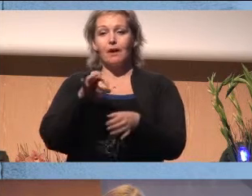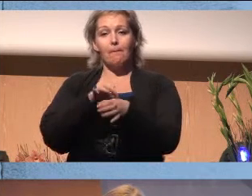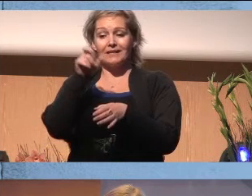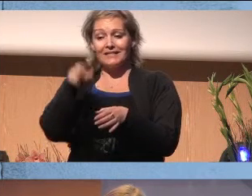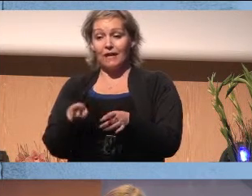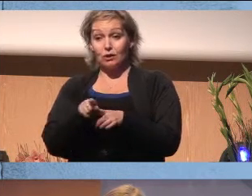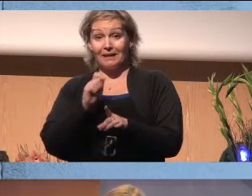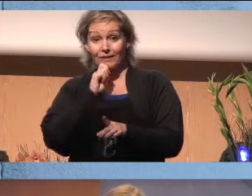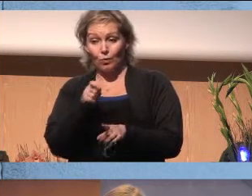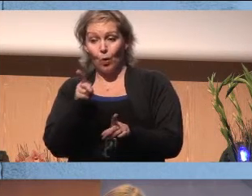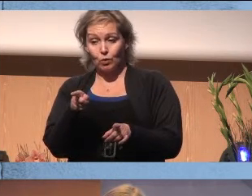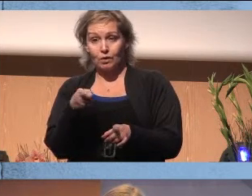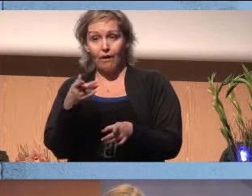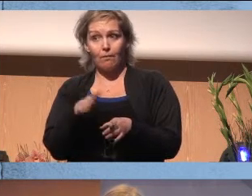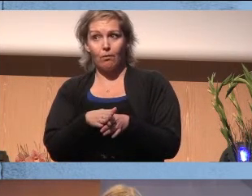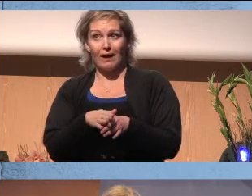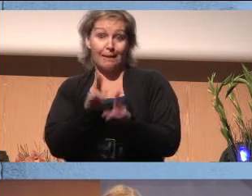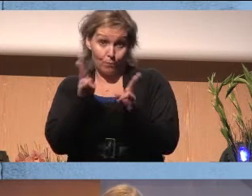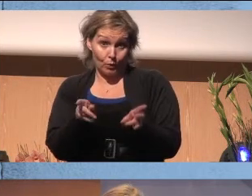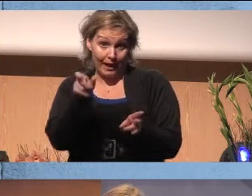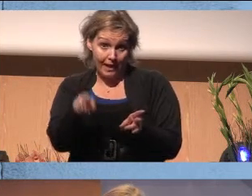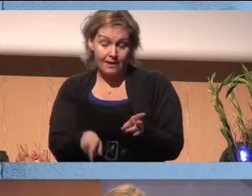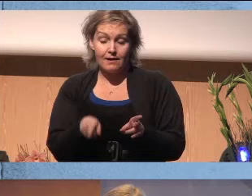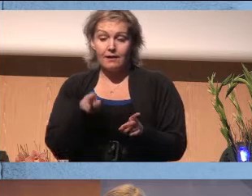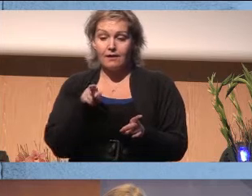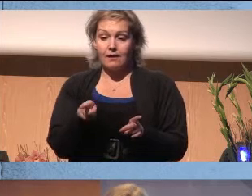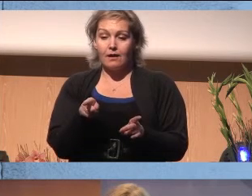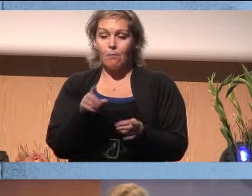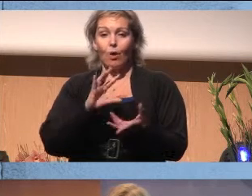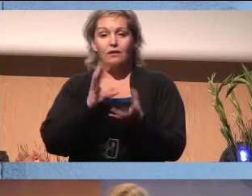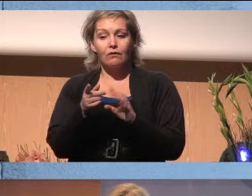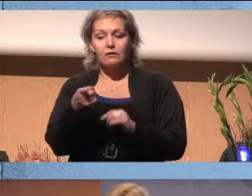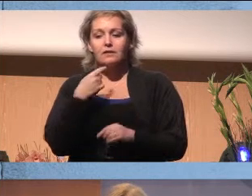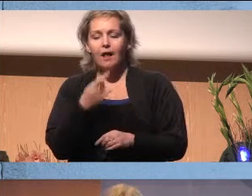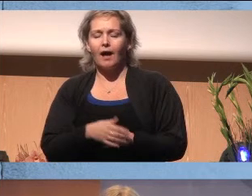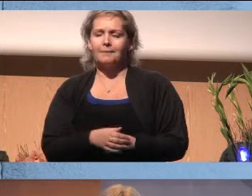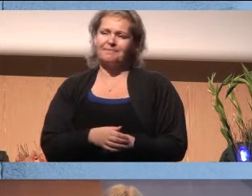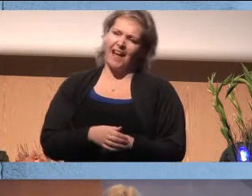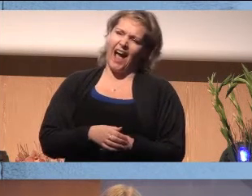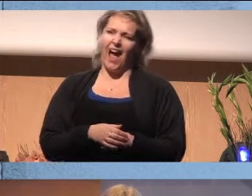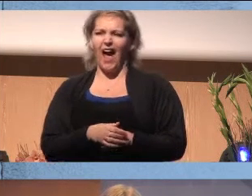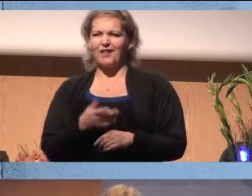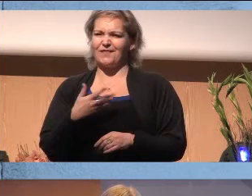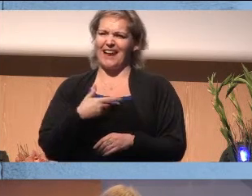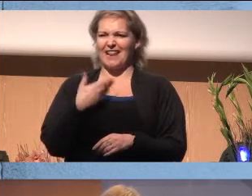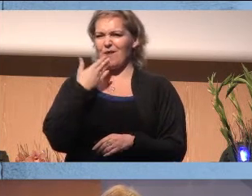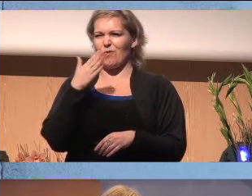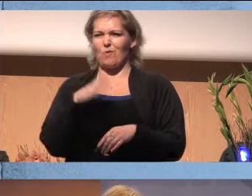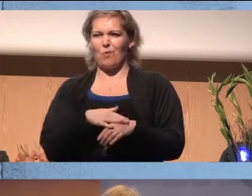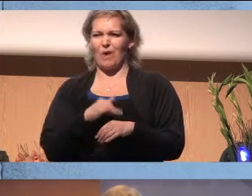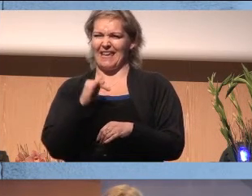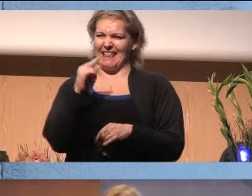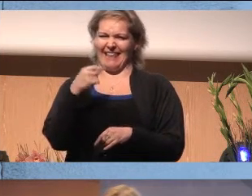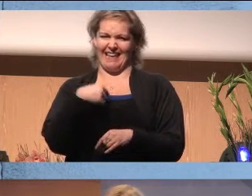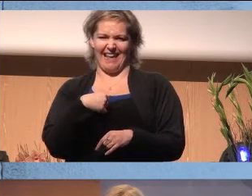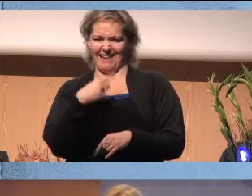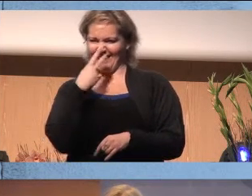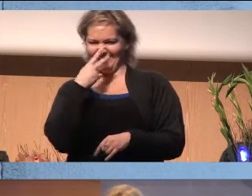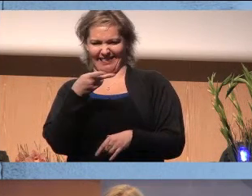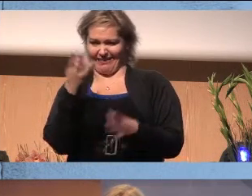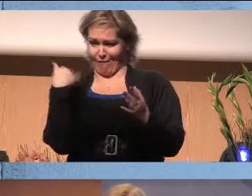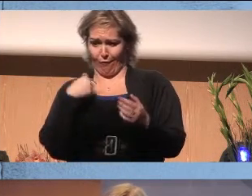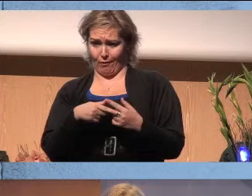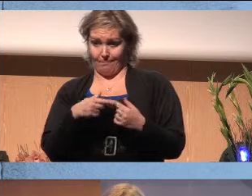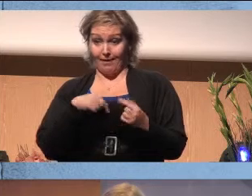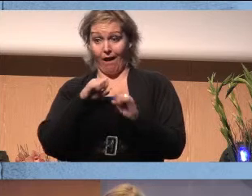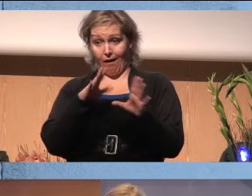Pasienten som var intervjuet var også på brukeren. På Dagsrevyen og sa, jeg var ikke noe sånn særlig god på IT, jeg hadde ikke sett disse tingene før,